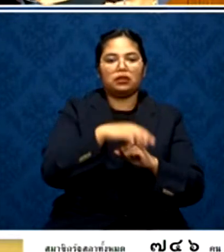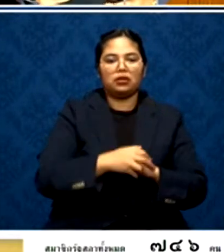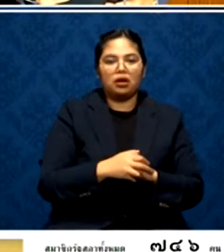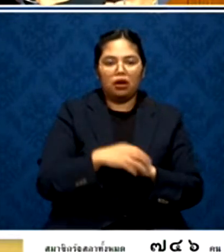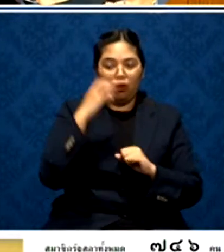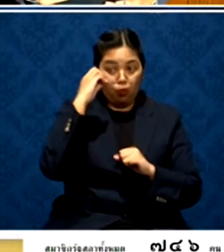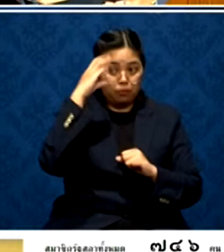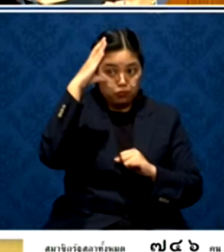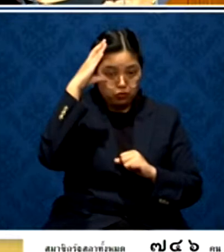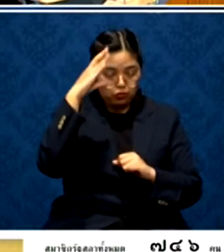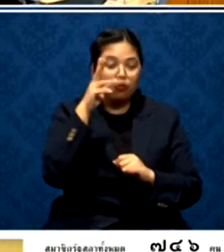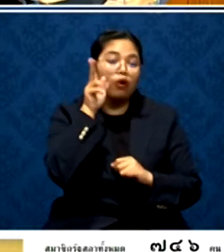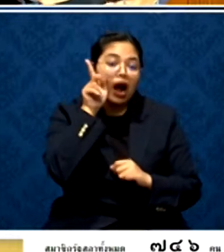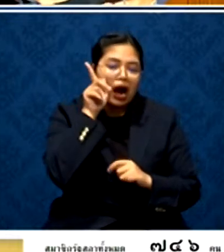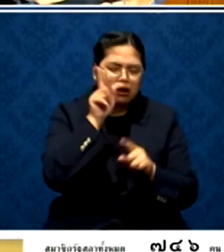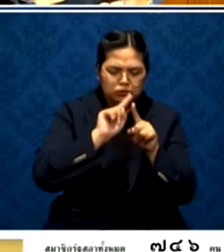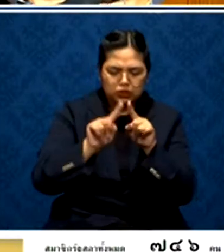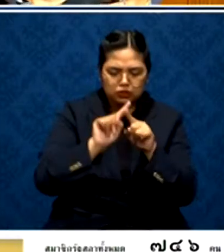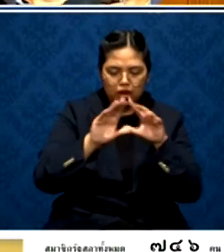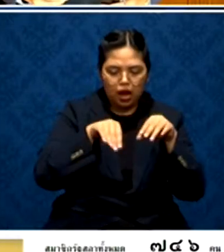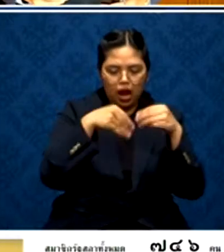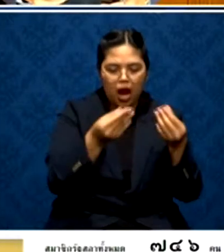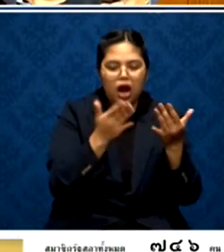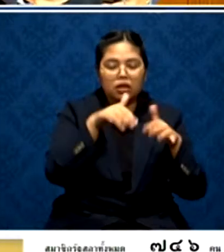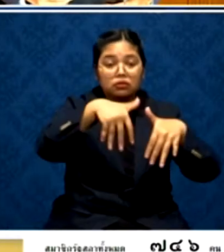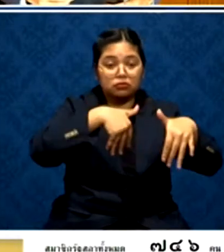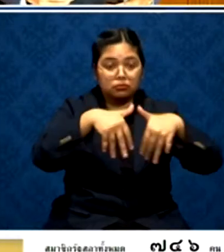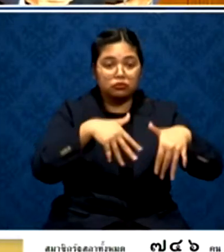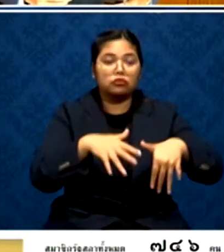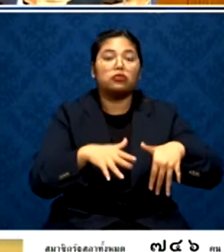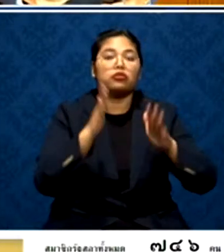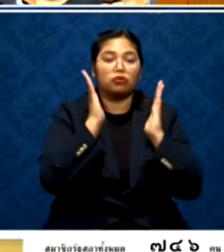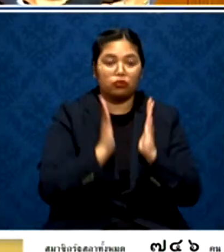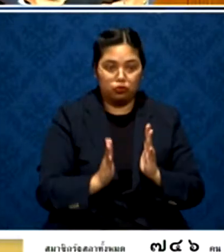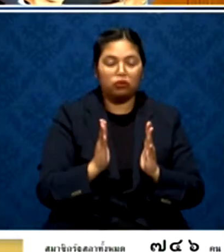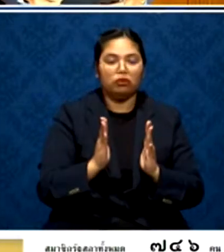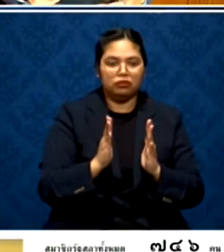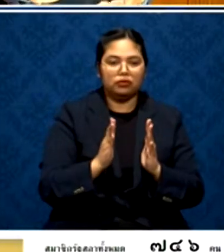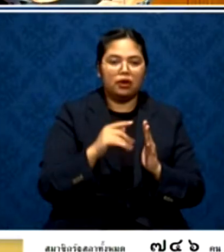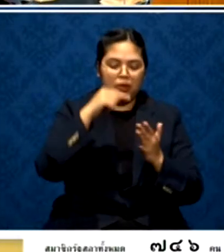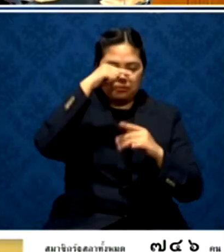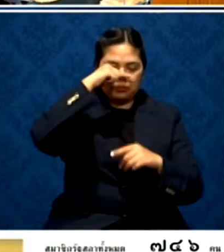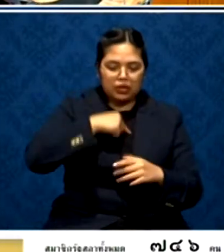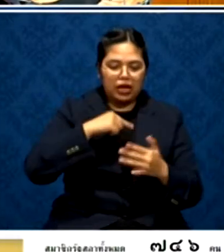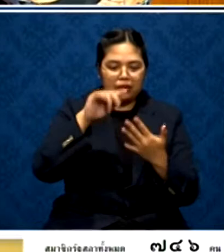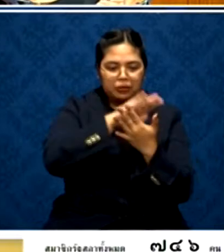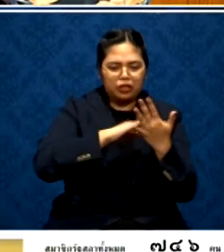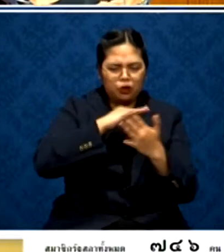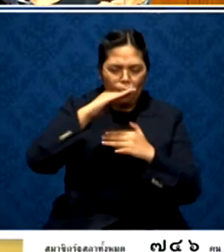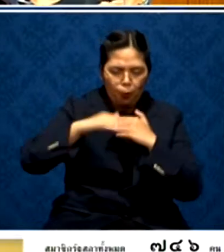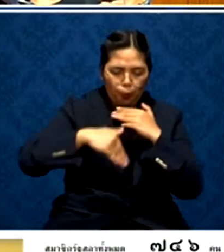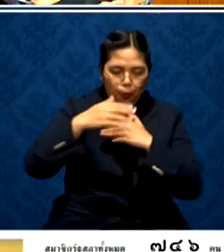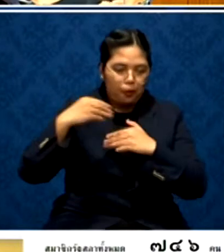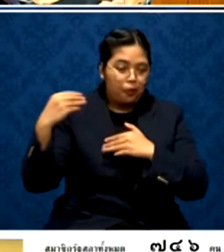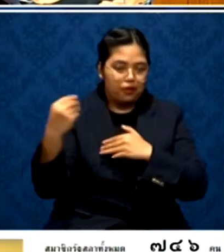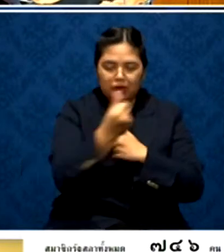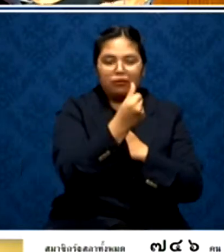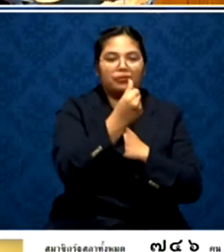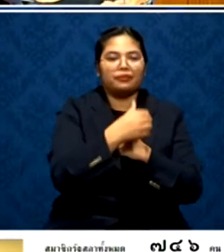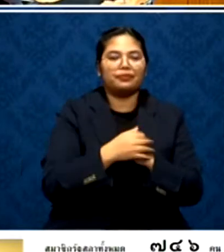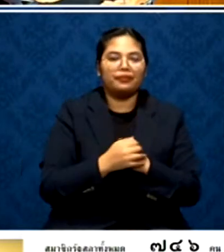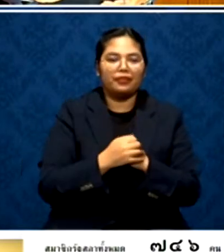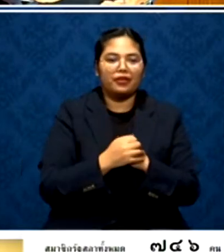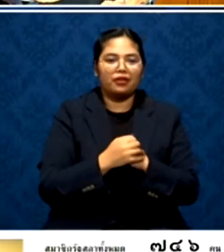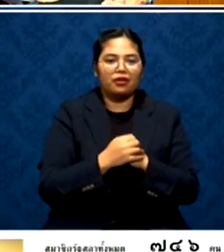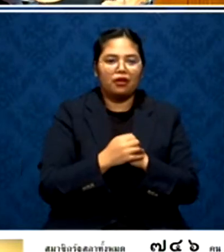ทันสื่อและทัศนะดิจิตอลแก่ประชาชนเพื่อให้ประเทศไทยก้าวไปข้างหน้าอย่างรวดเร็วก้าว